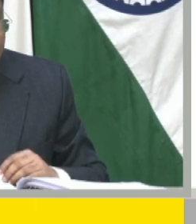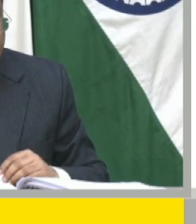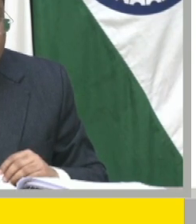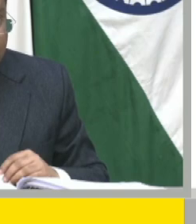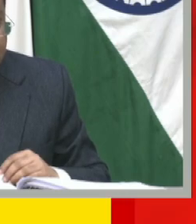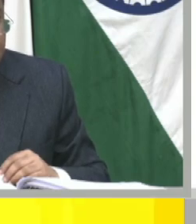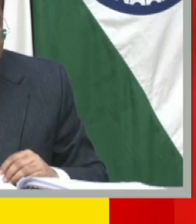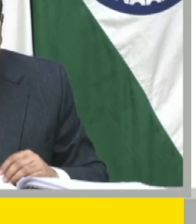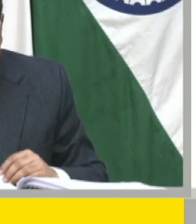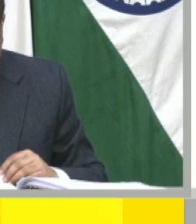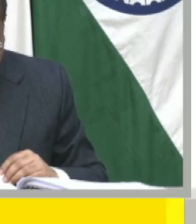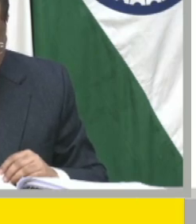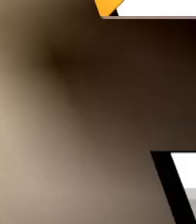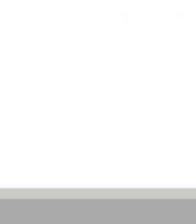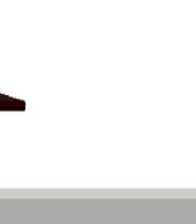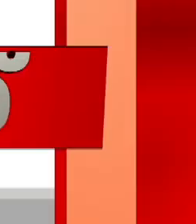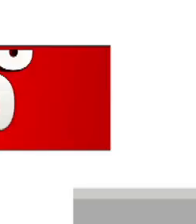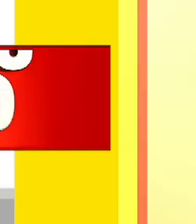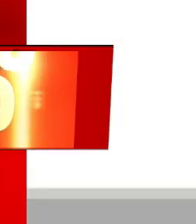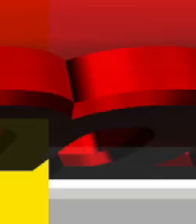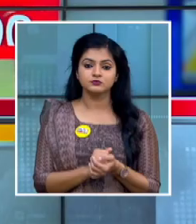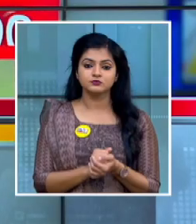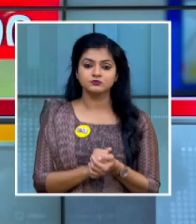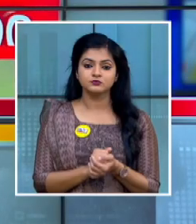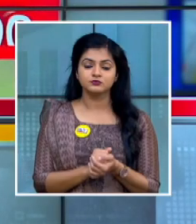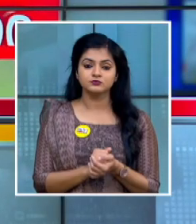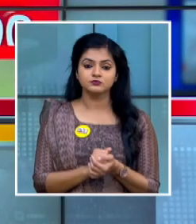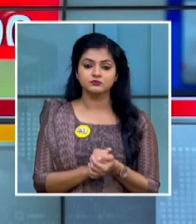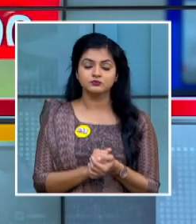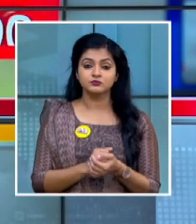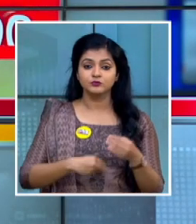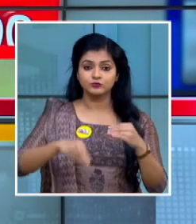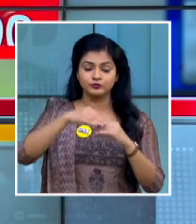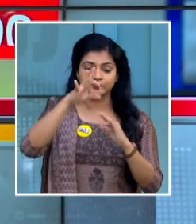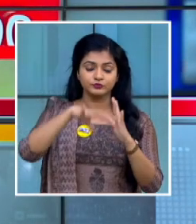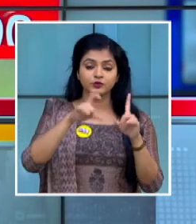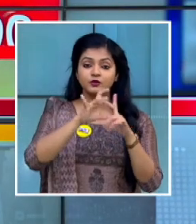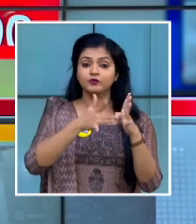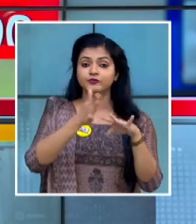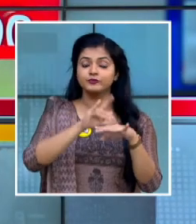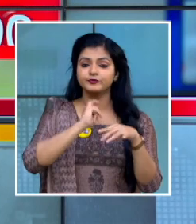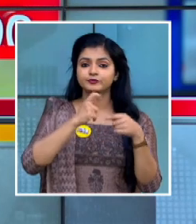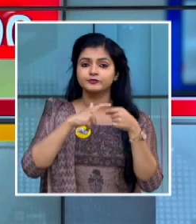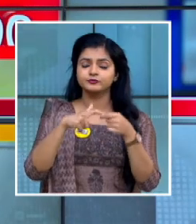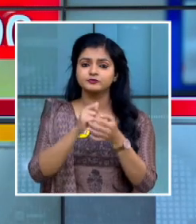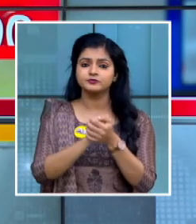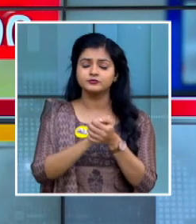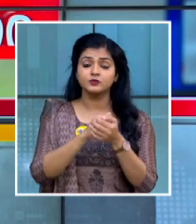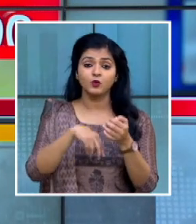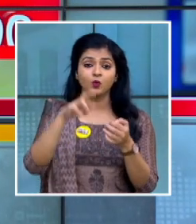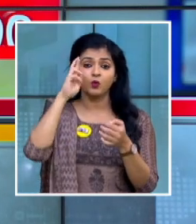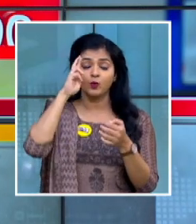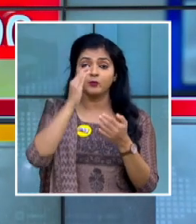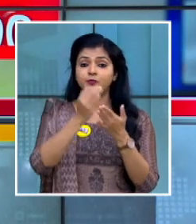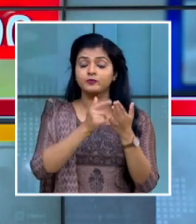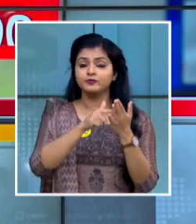we'll see how things go forward from here. അച്യുതൻ ചേരുന്നു വിശദാംശങ്ങളുമായി ഡൽഹിയിൽ നിന്ന്. അച്യുതൻ, ഇനി ഏക പ്രതീക്ഷ